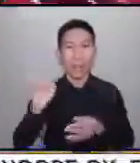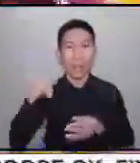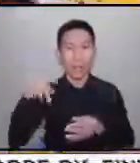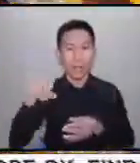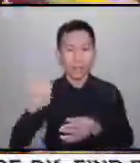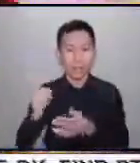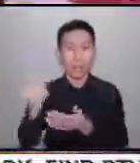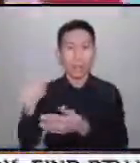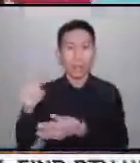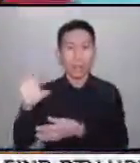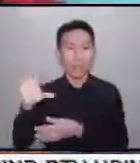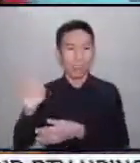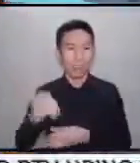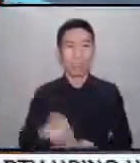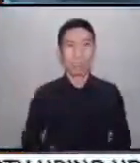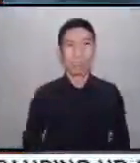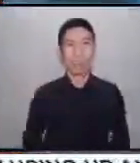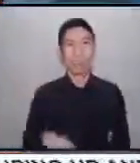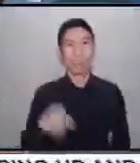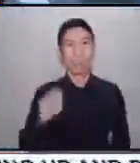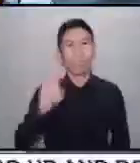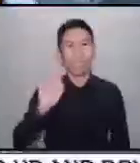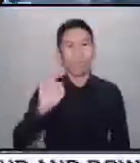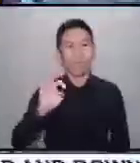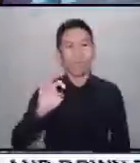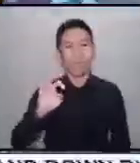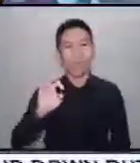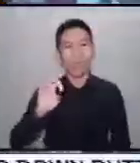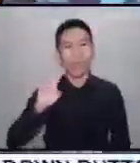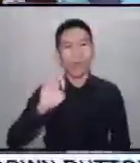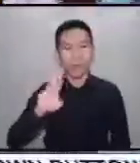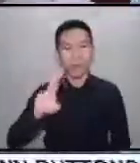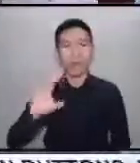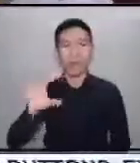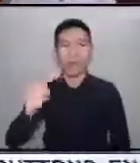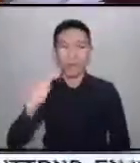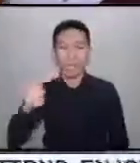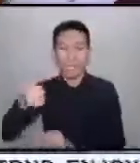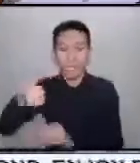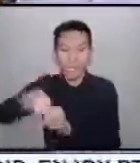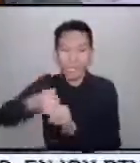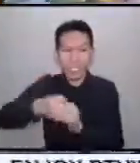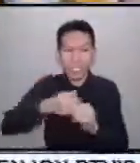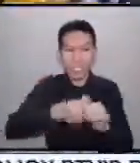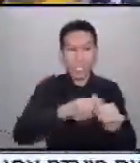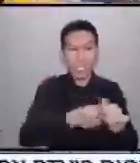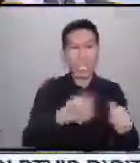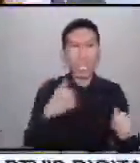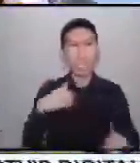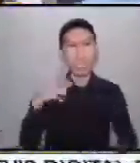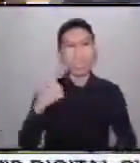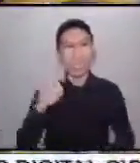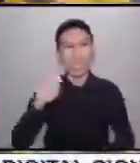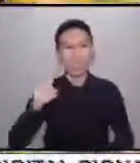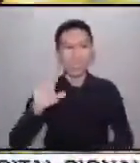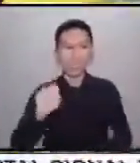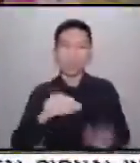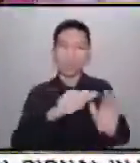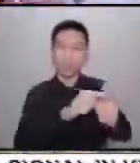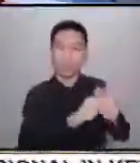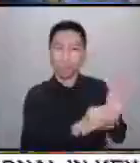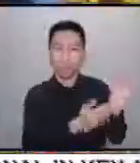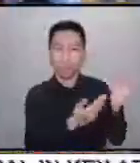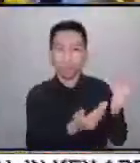yan ay 50 pesos per piece. May radus din na 150 pesos per bungkos. Aster, 250 pesos per